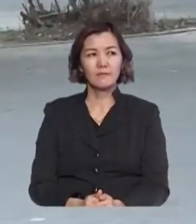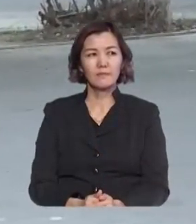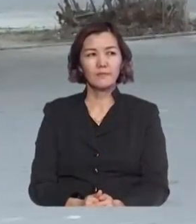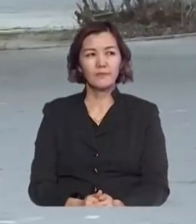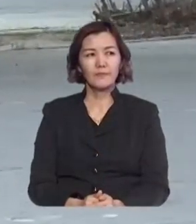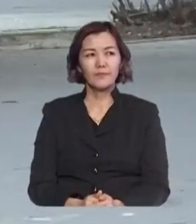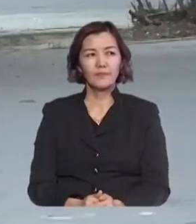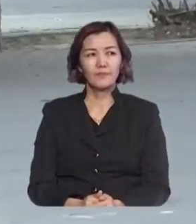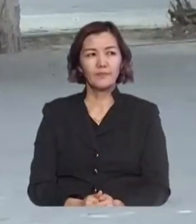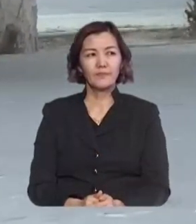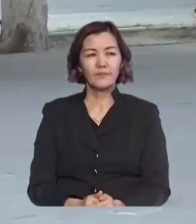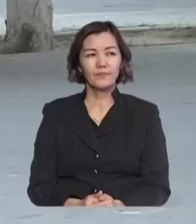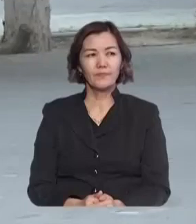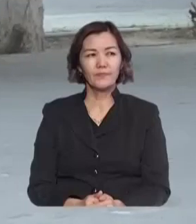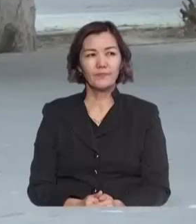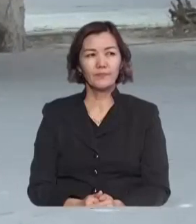Я, я.